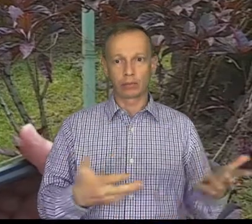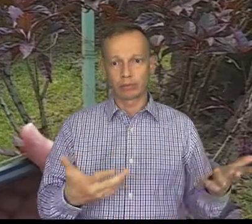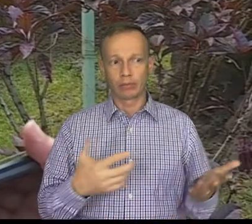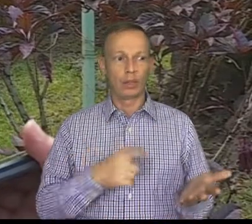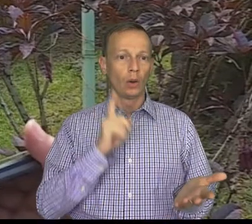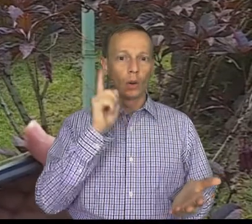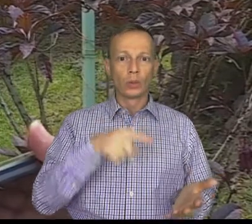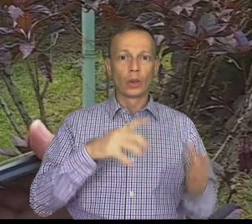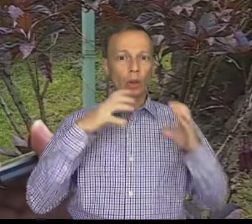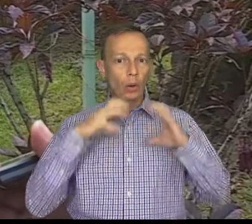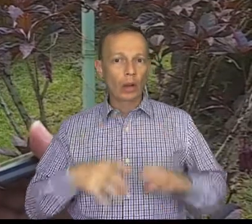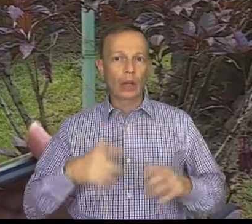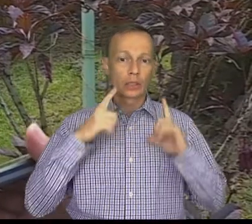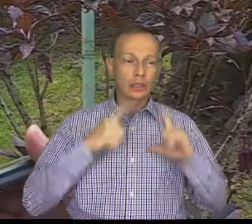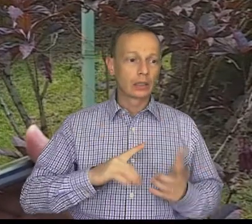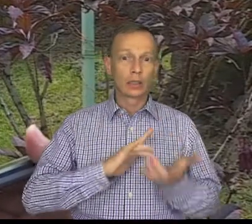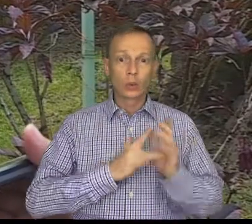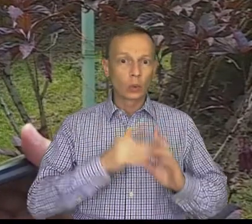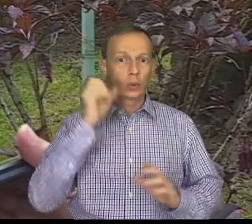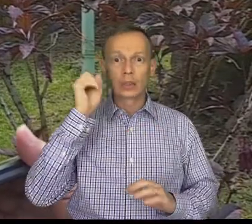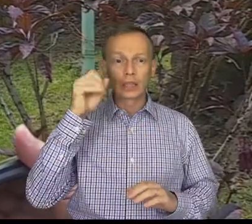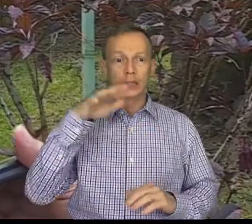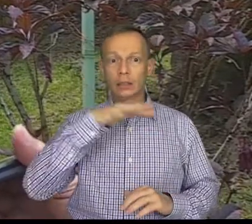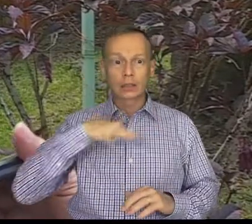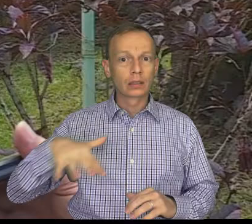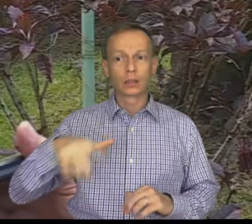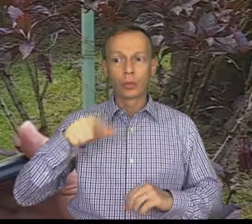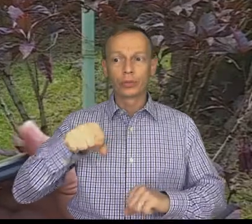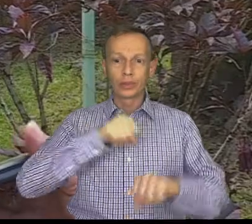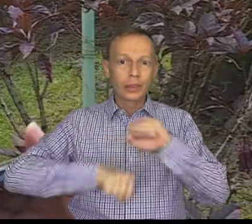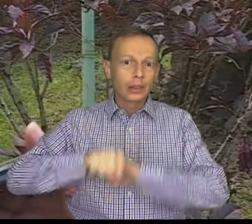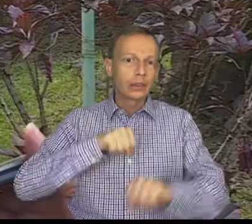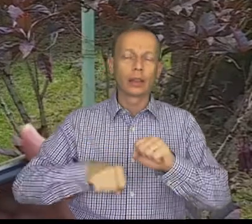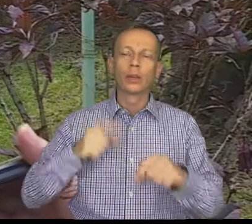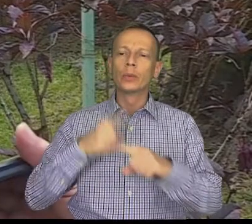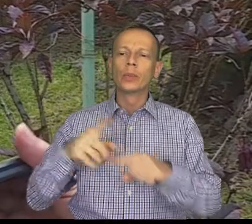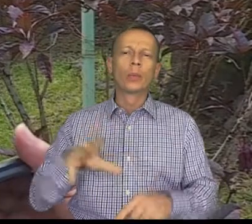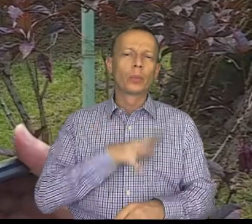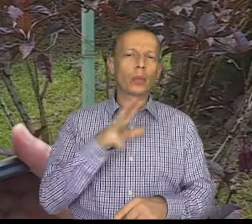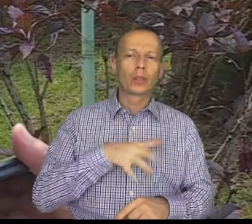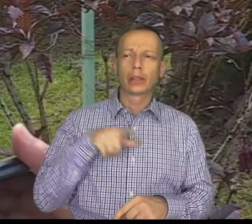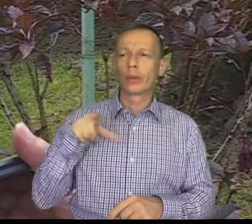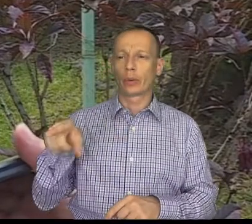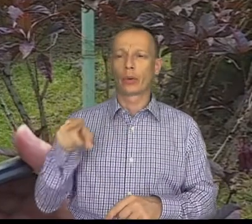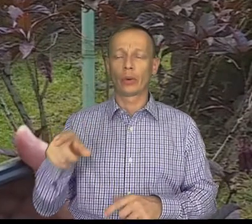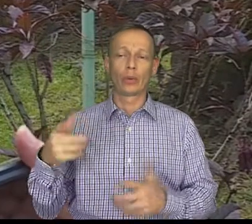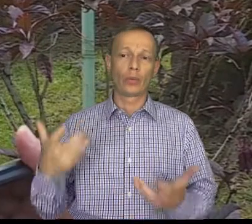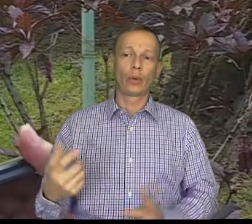des collèges et lycées dans tout Tahiti. Il faut s'organiser. Les enseignants ne sont pas toujours